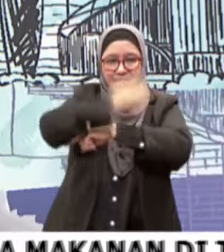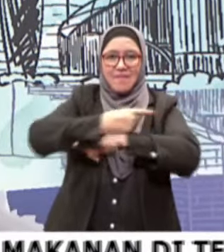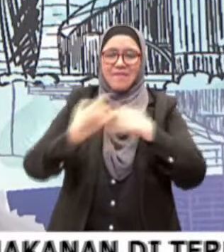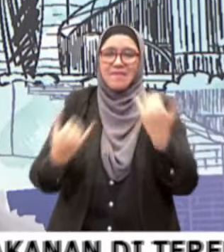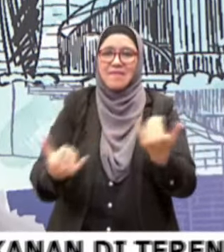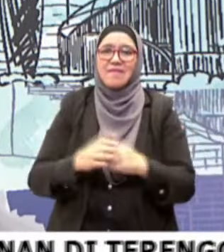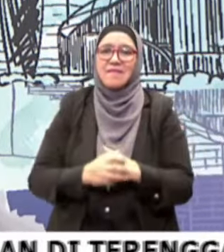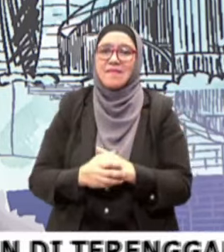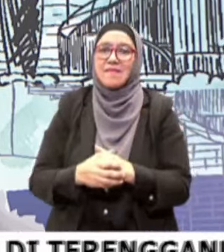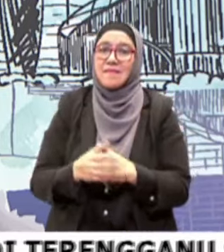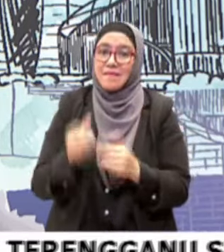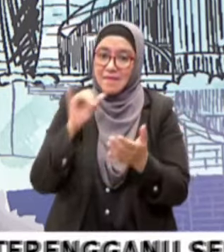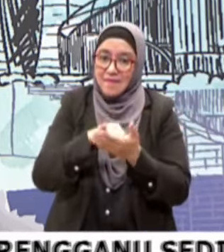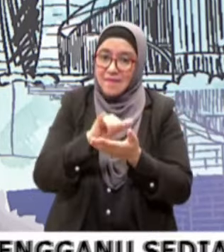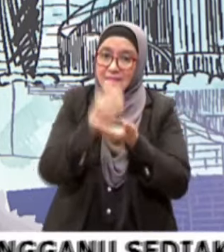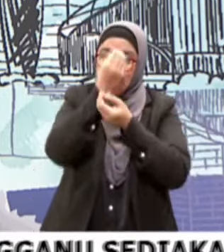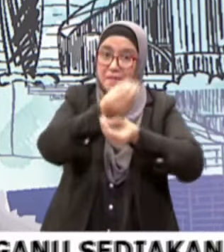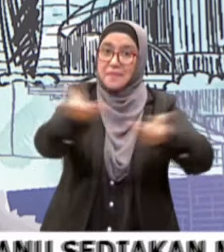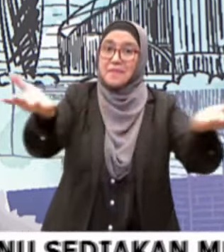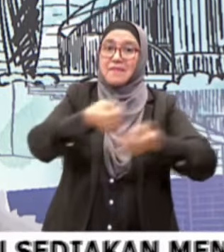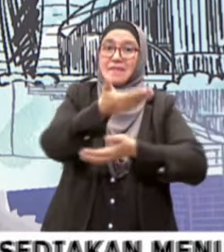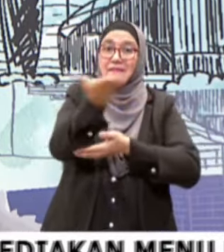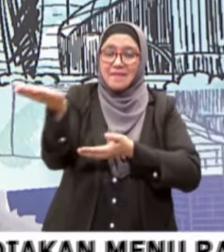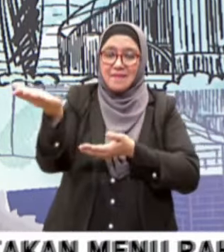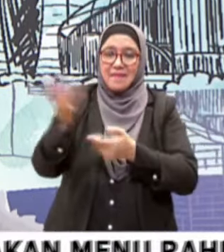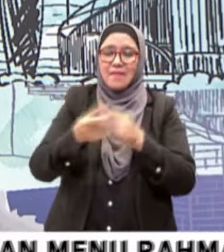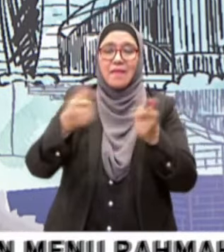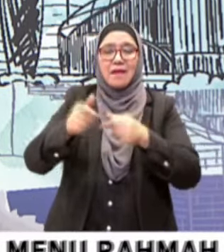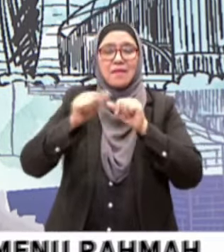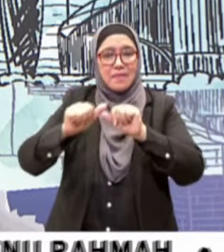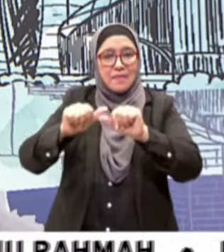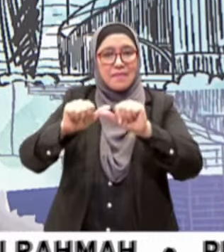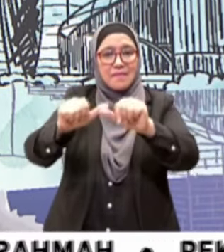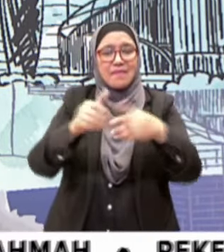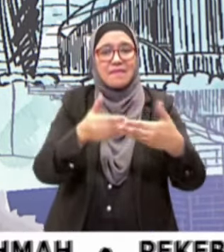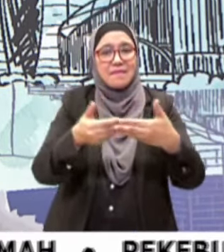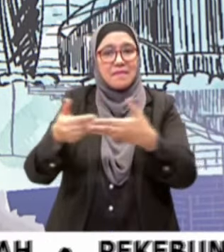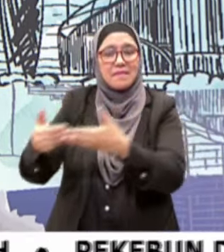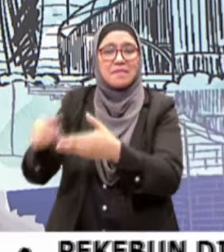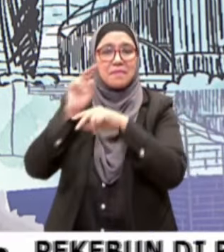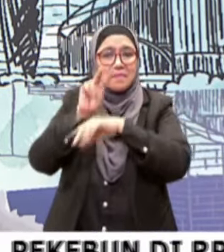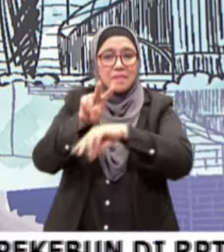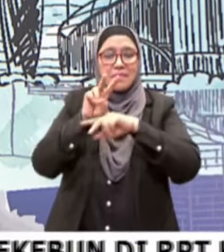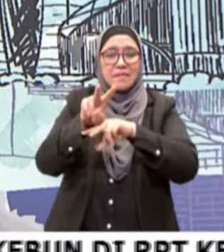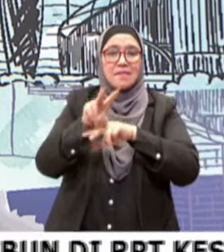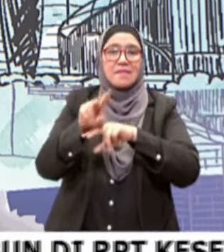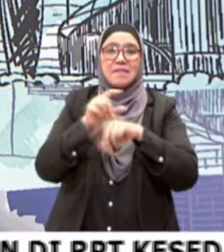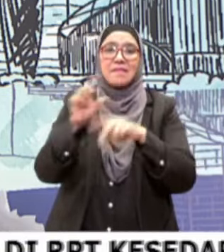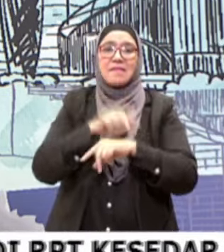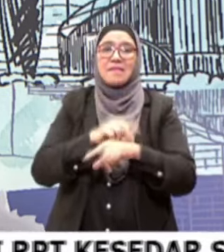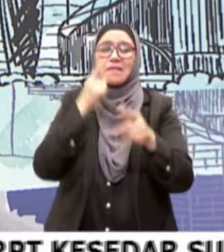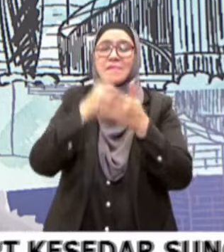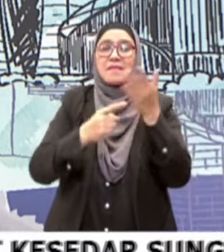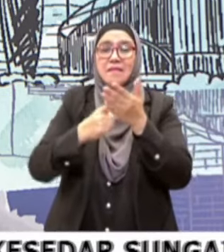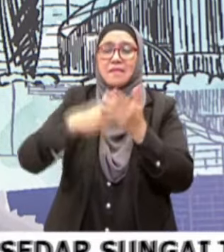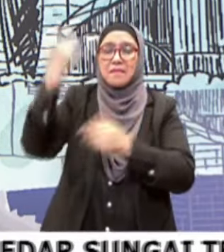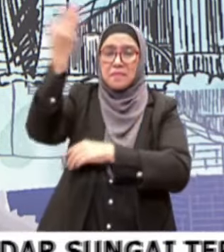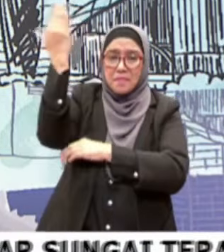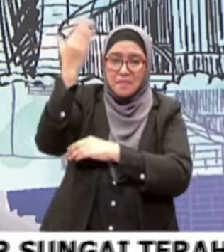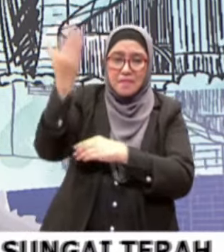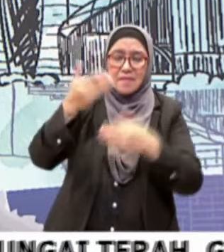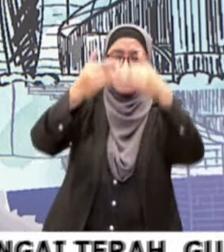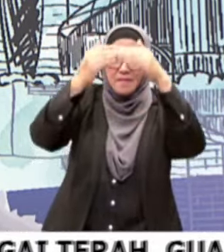menyatakan kepada anda dan anda akan terus mendengar pembahasan-bahasaan yang akan berlangsung berbagai persoalan lain yang turutnya itu soal Ekonomi